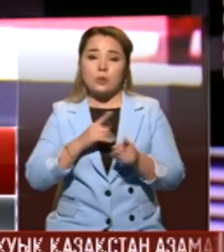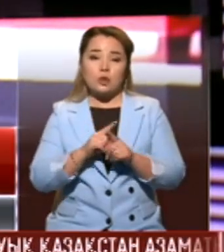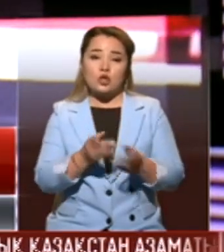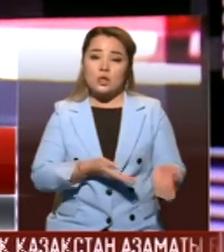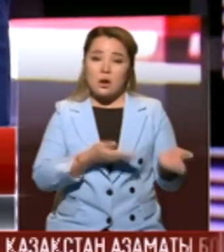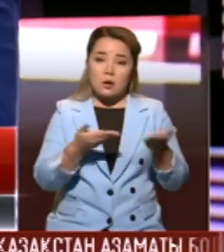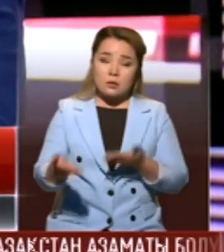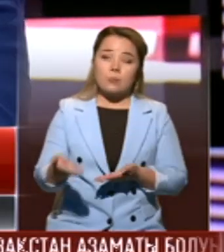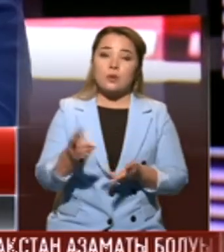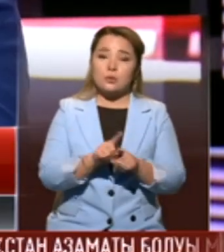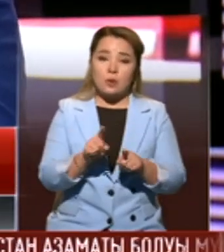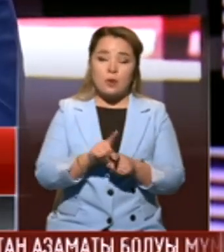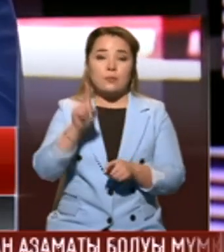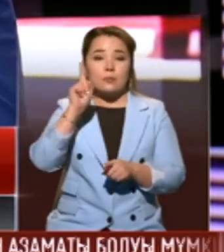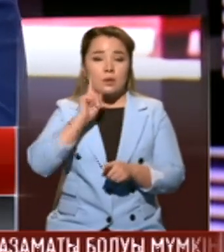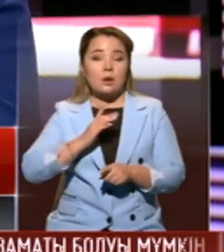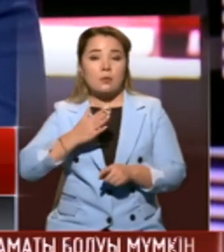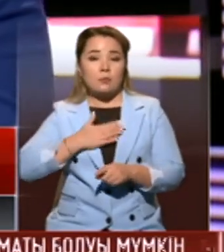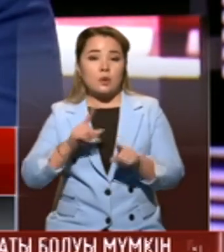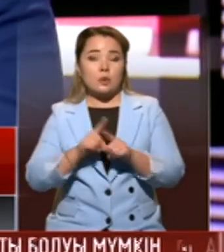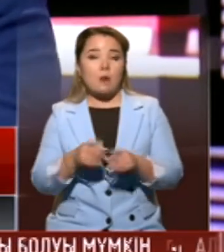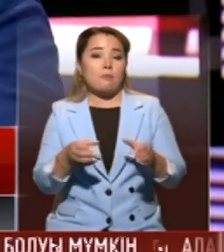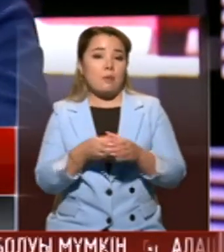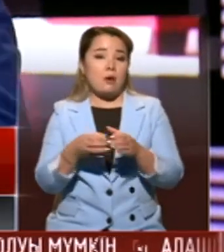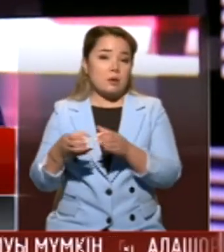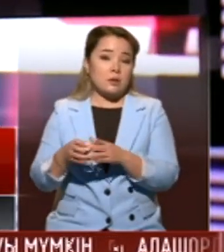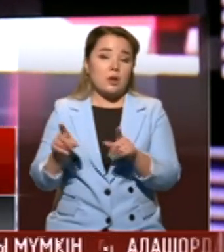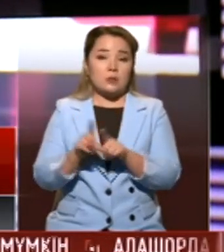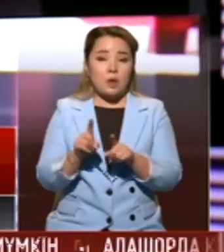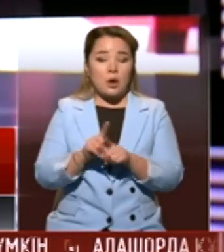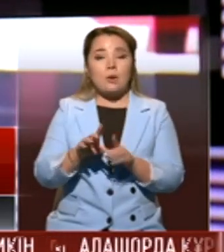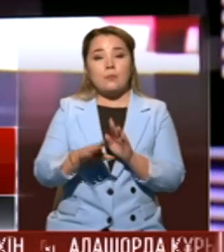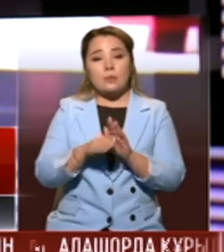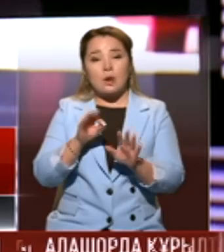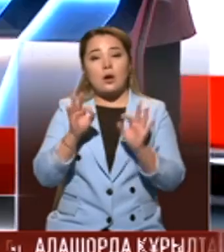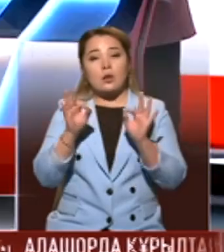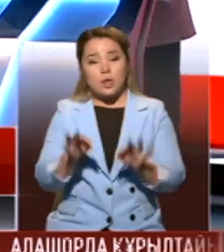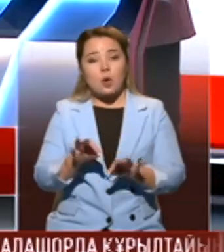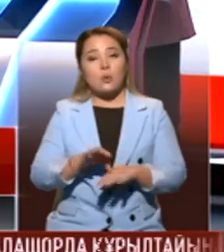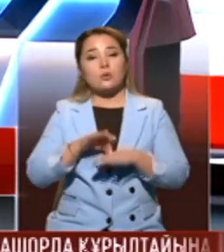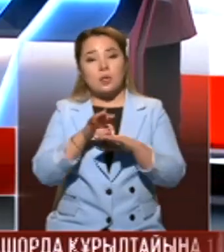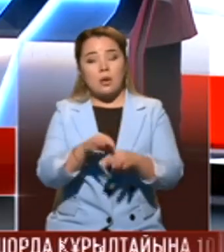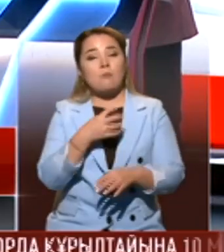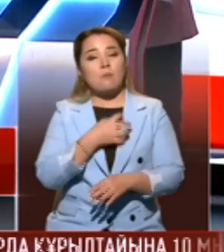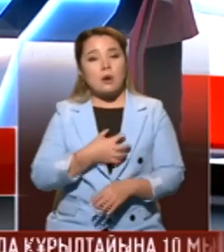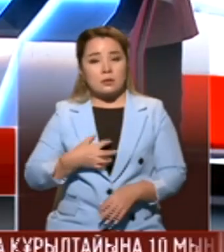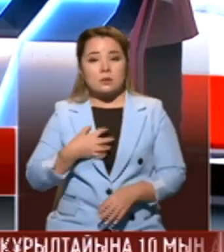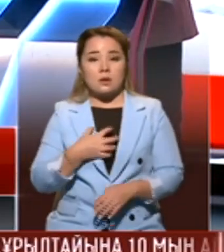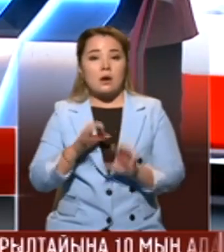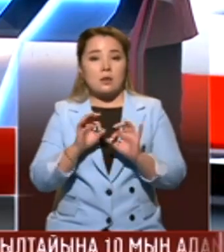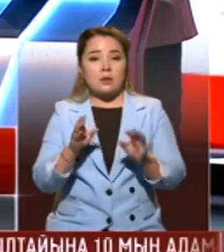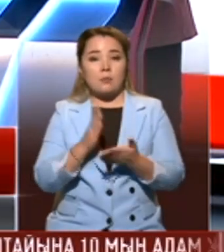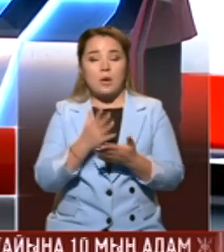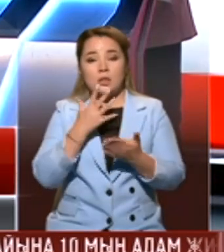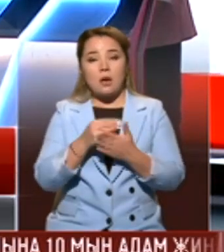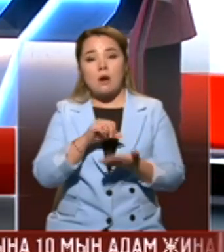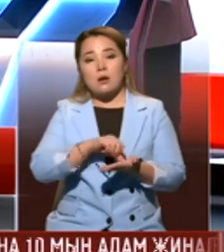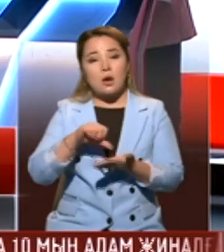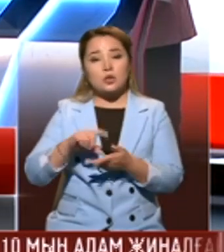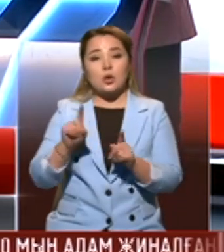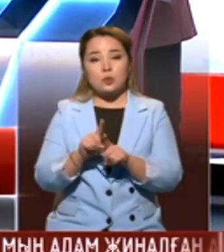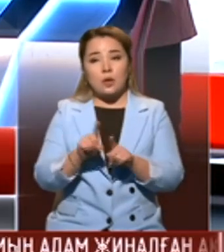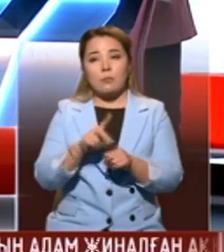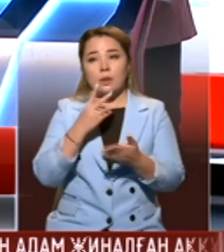жатырмын. Бізге де ыңғайлы. Біздің партия ішінде қазір сайлау әділ өткені аса маңызды. Қазіргі кандидаттарға да